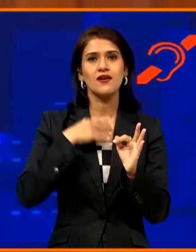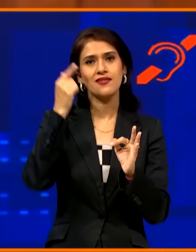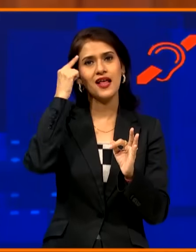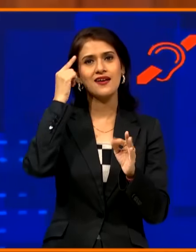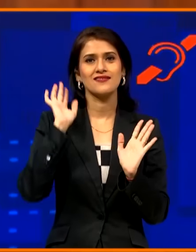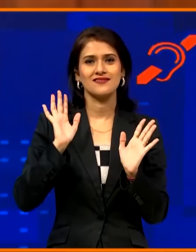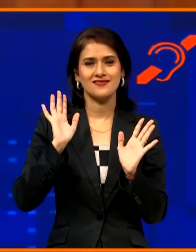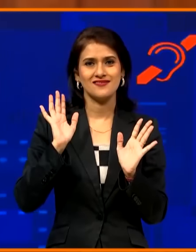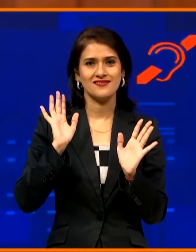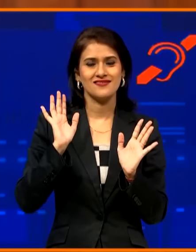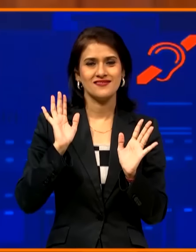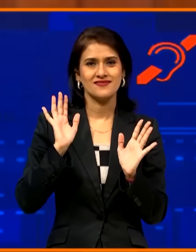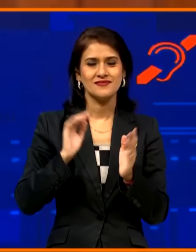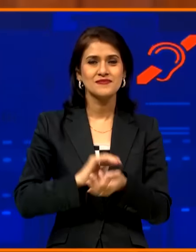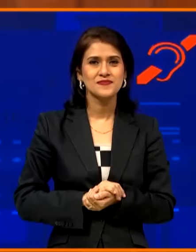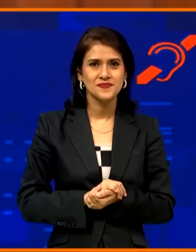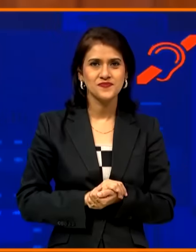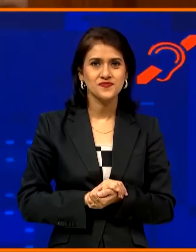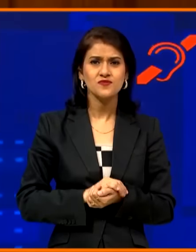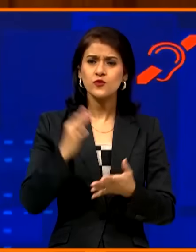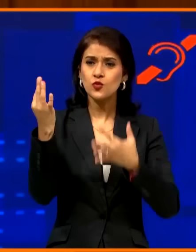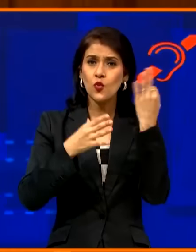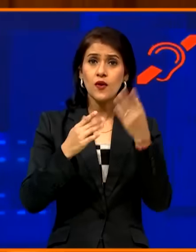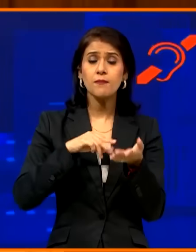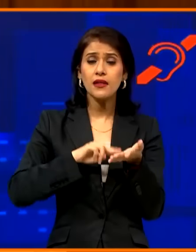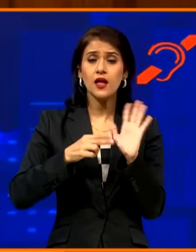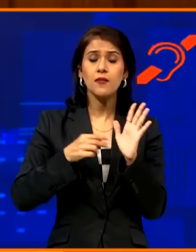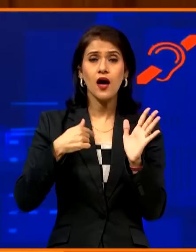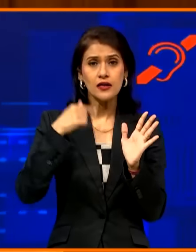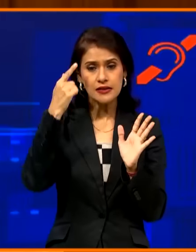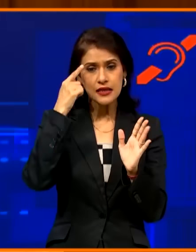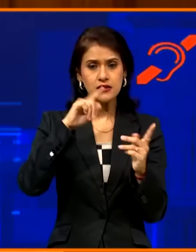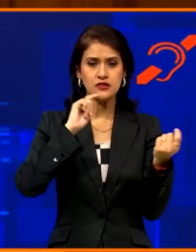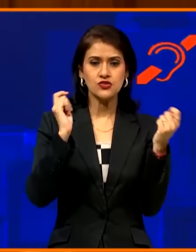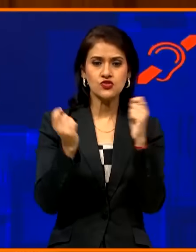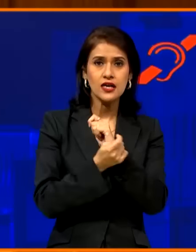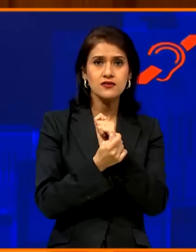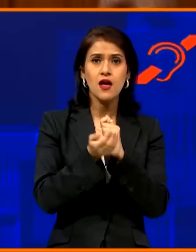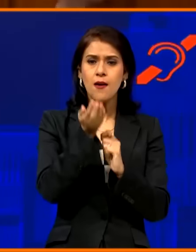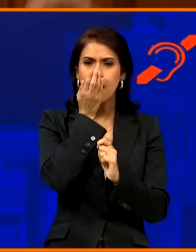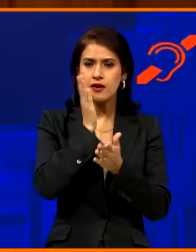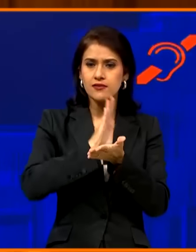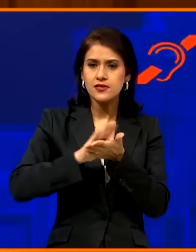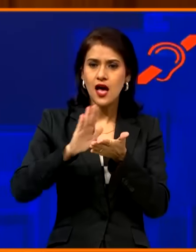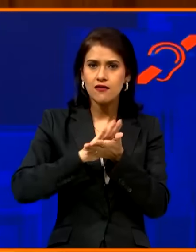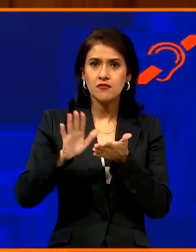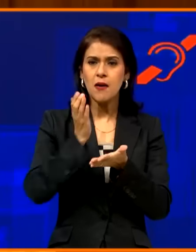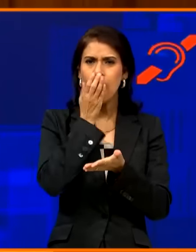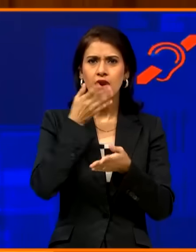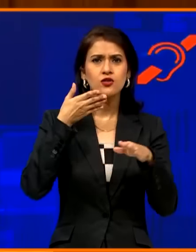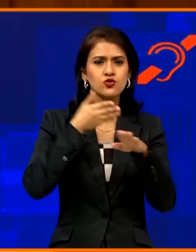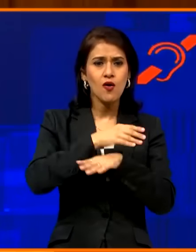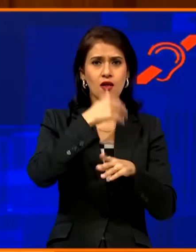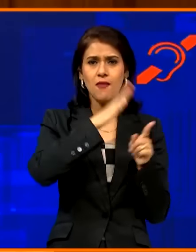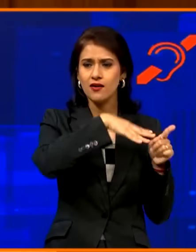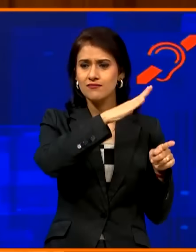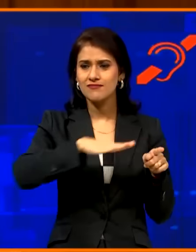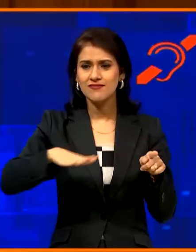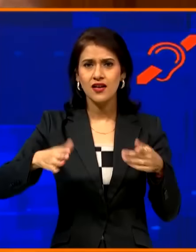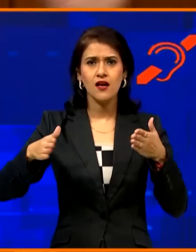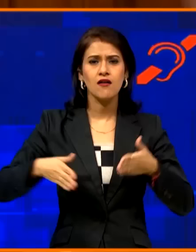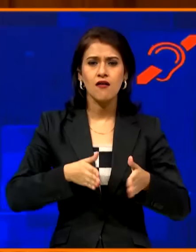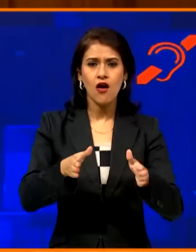आधुनिक होने का मतलब यह है कि हम पानी बचाने के बारे में ज्यादा जागरूक हो जाए पानी को गंदा होने से अपनी नदियों को बचाने के लिए जागरूक हो